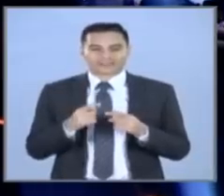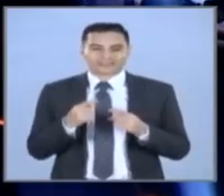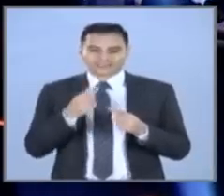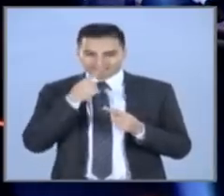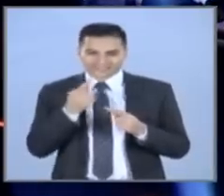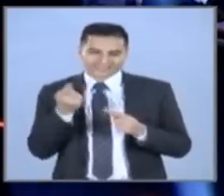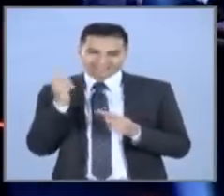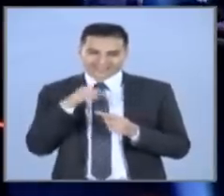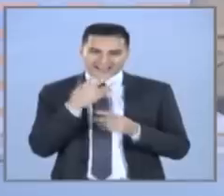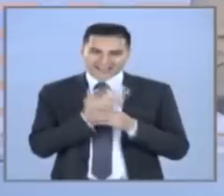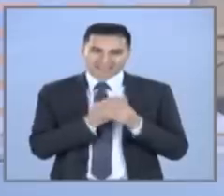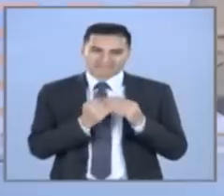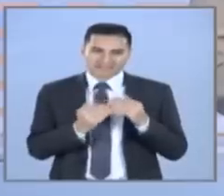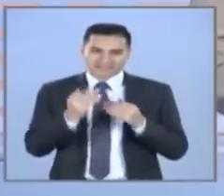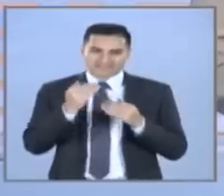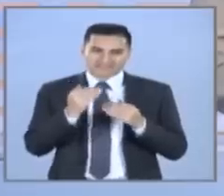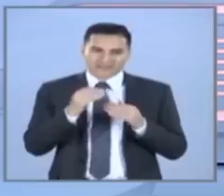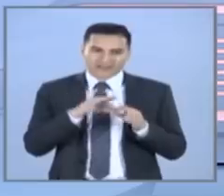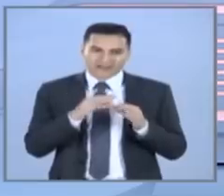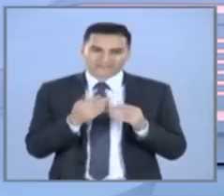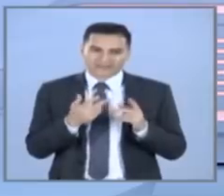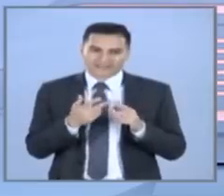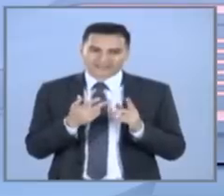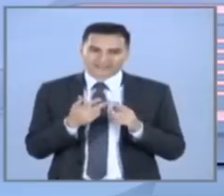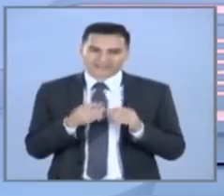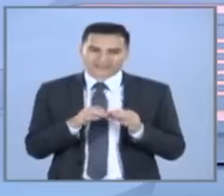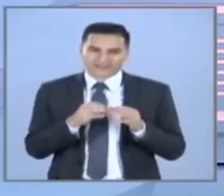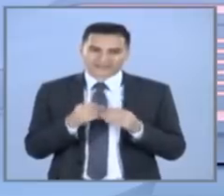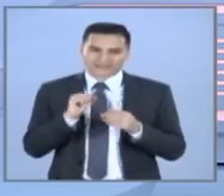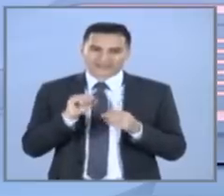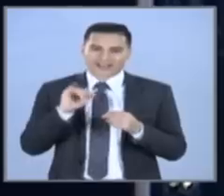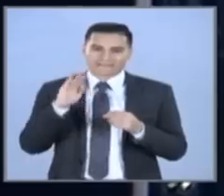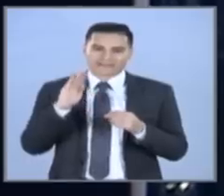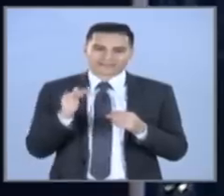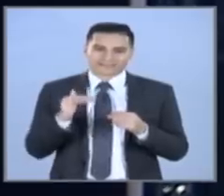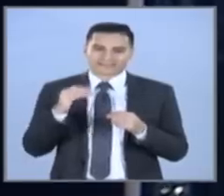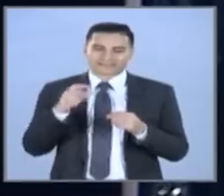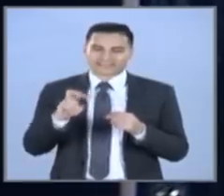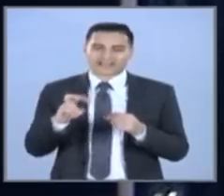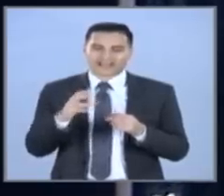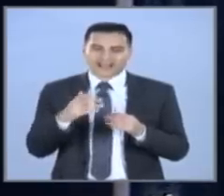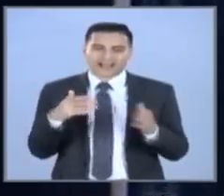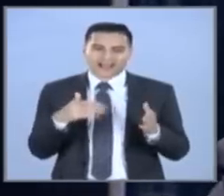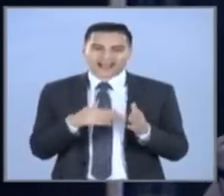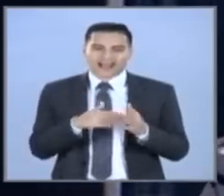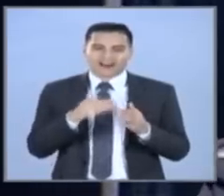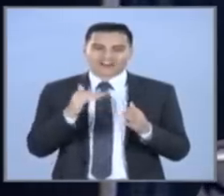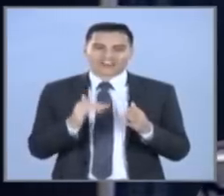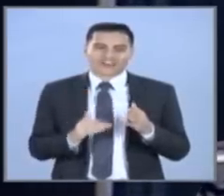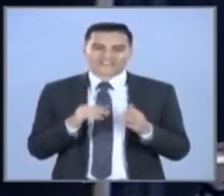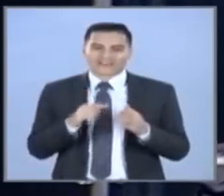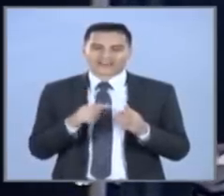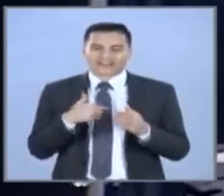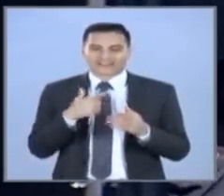مارك الابن الثالث لعائلة مسيحة، اخر العنقود ده